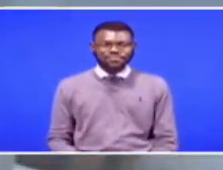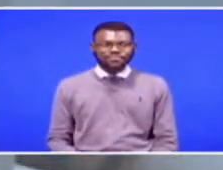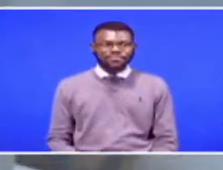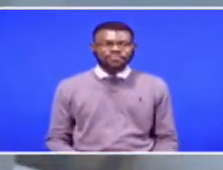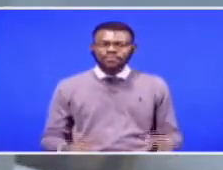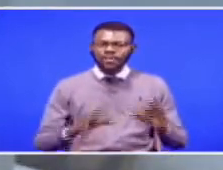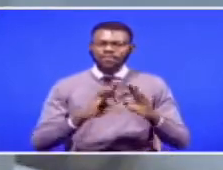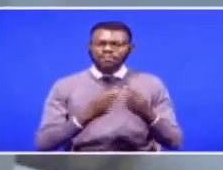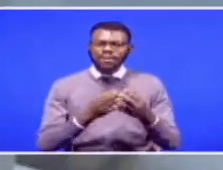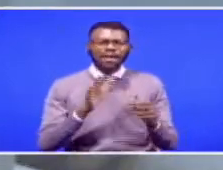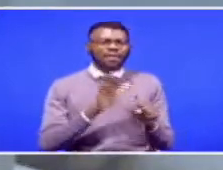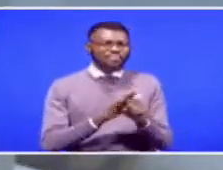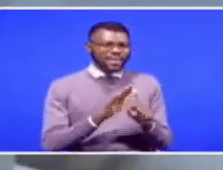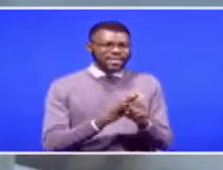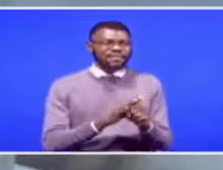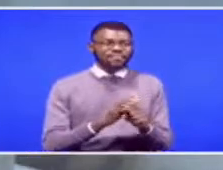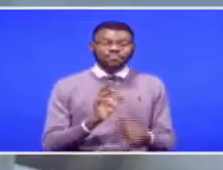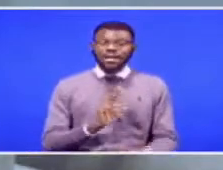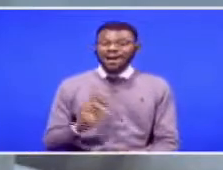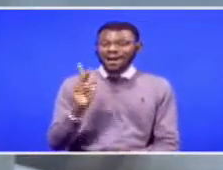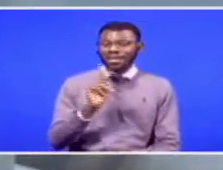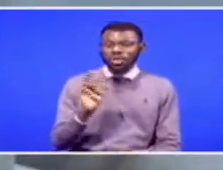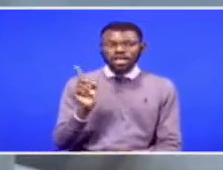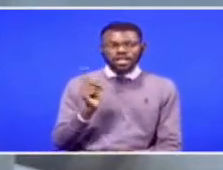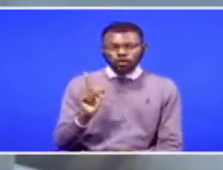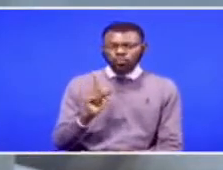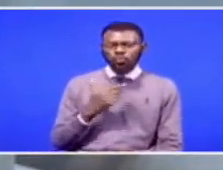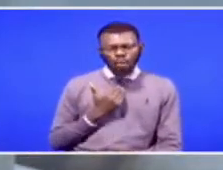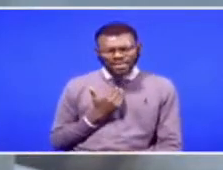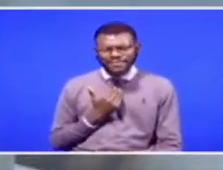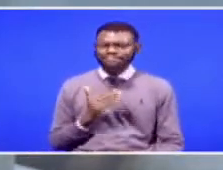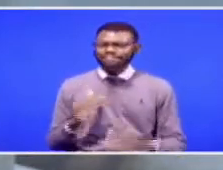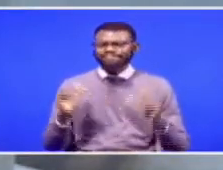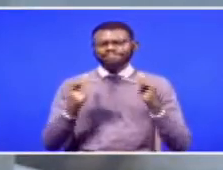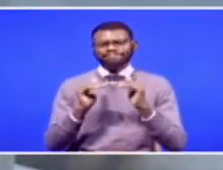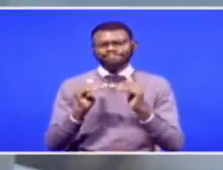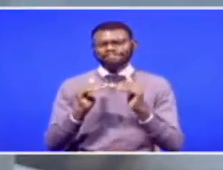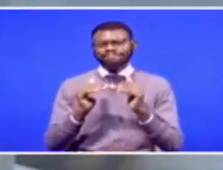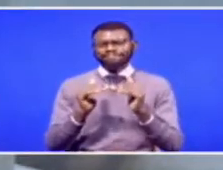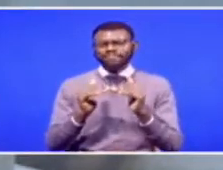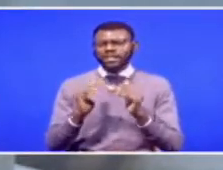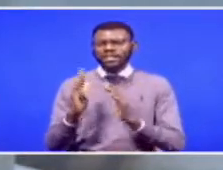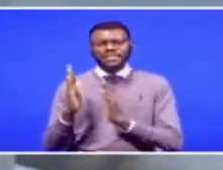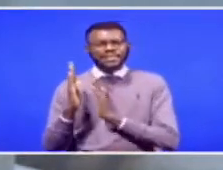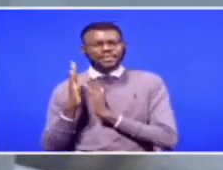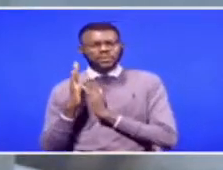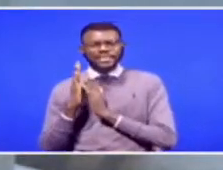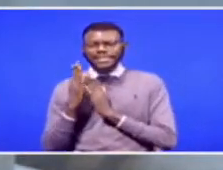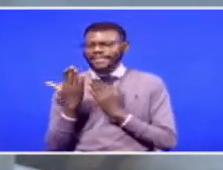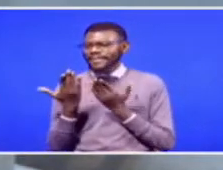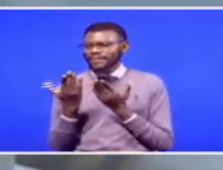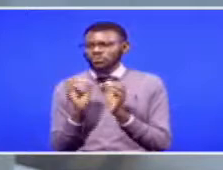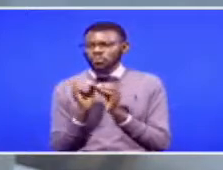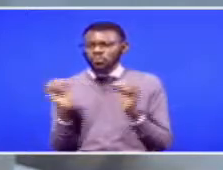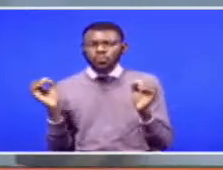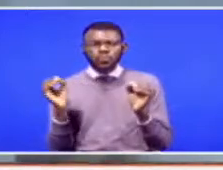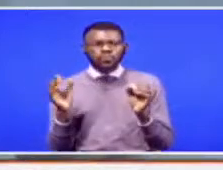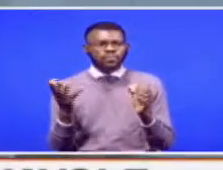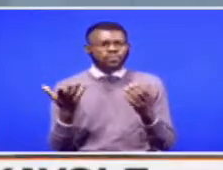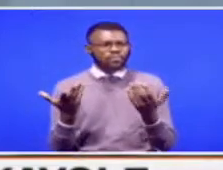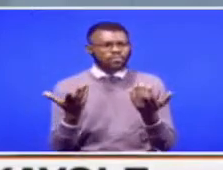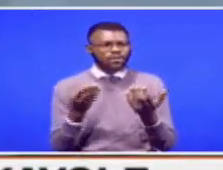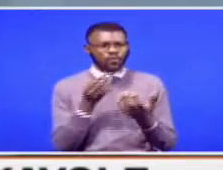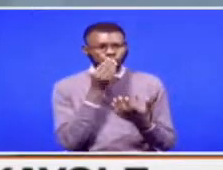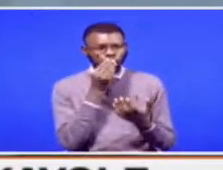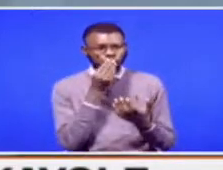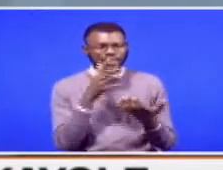Familia kadhaa mtaa wa Kayole hapa Nairobi zinatafuta haki kwa vyombo vya usalama baada ya chakula chao kuharibiwa shambani na